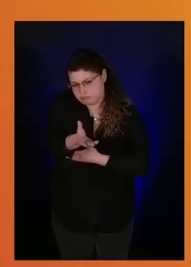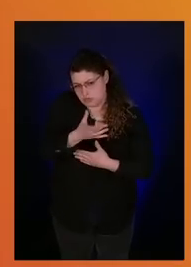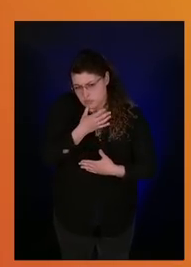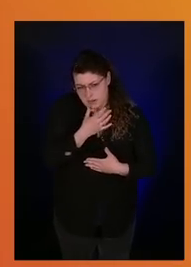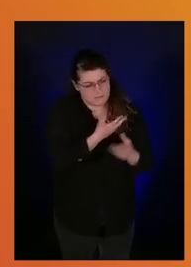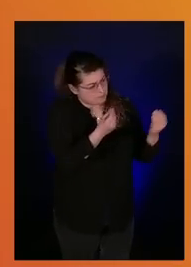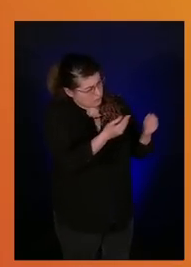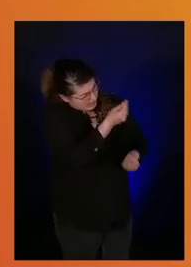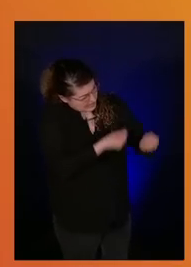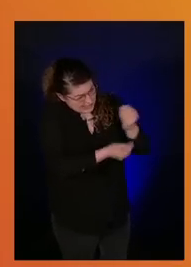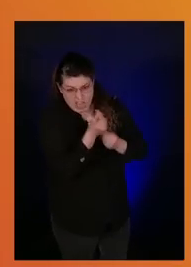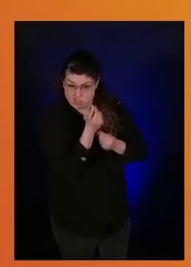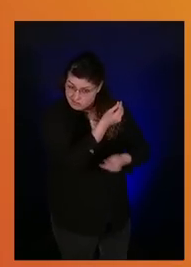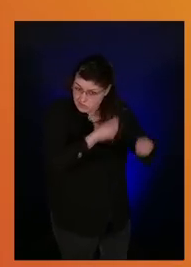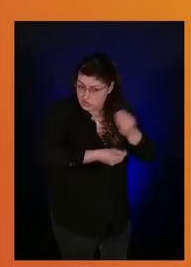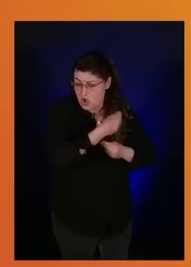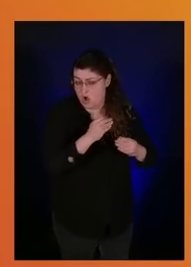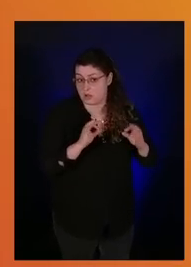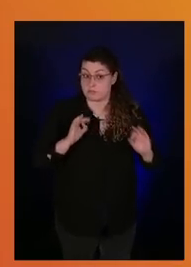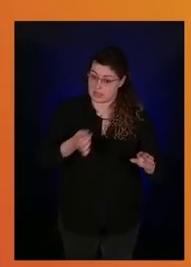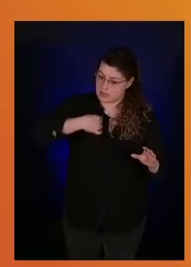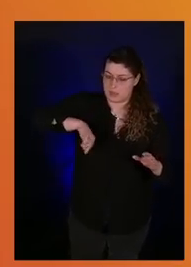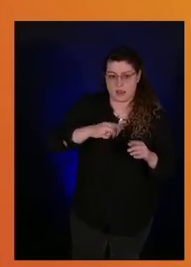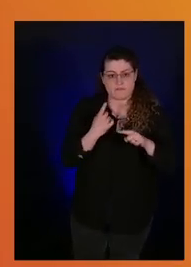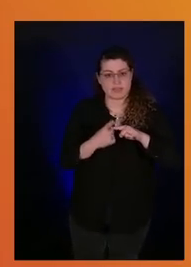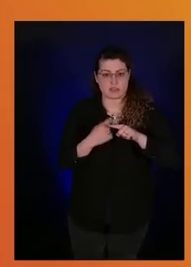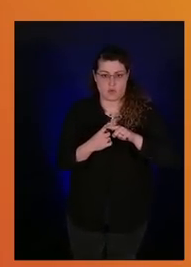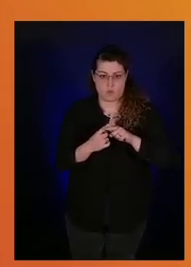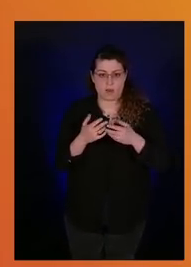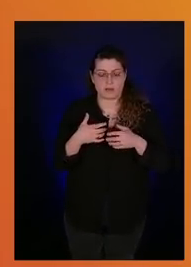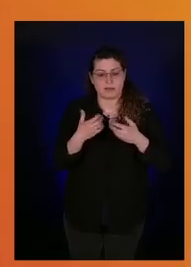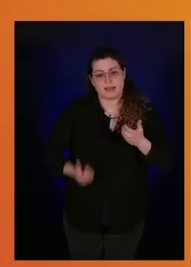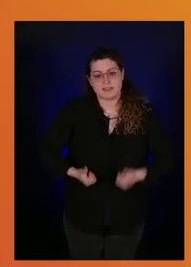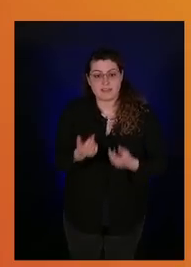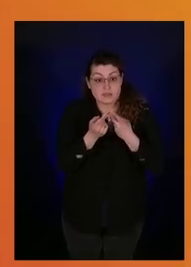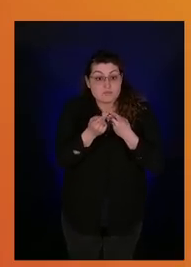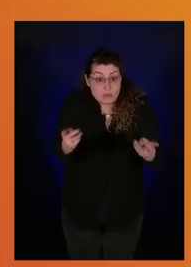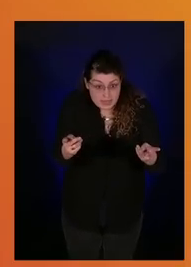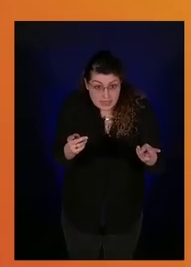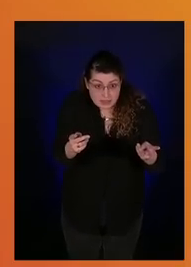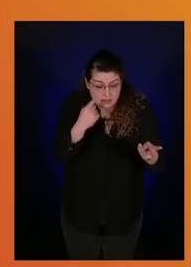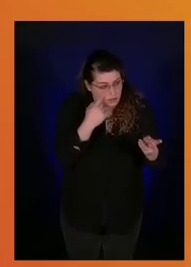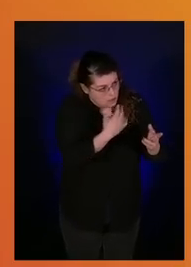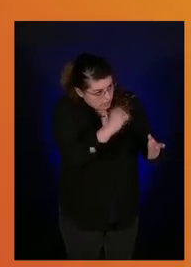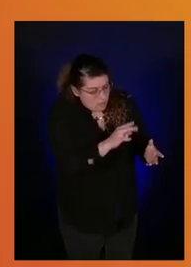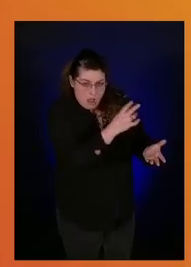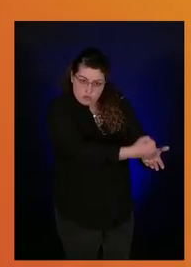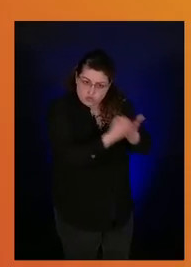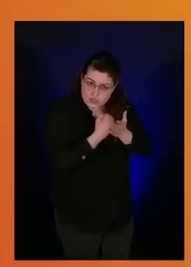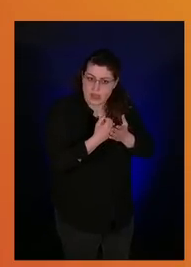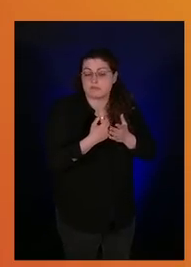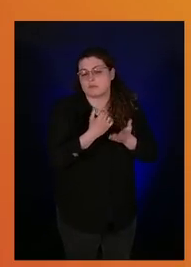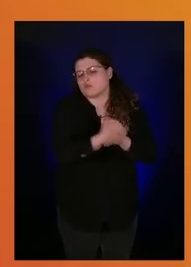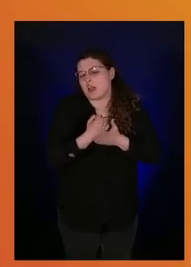fric, mais en tout cas on a notre Fédé Service Public qui nous a apporté un soutien technique pour